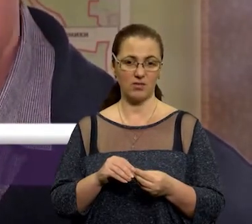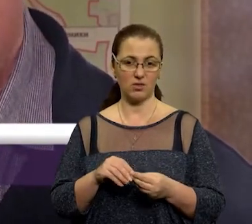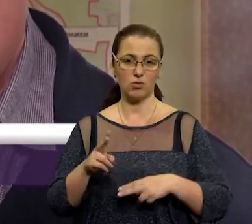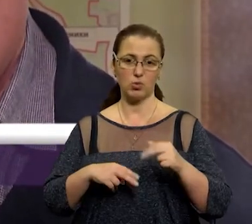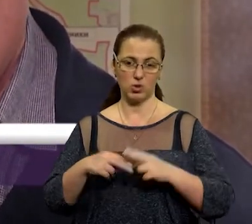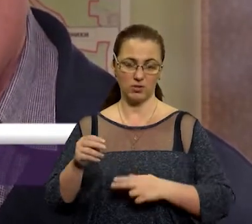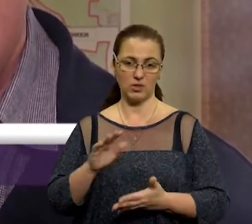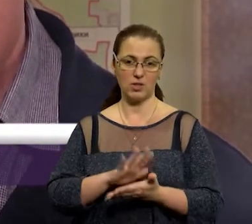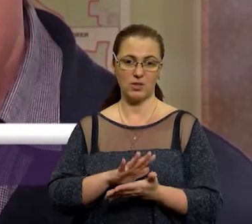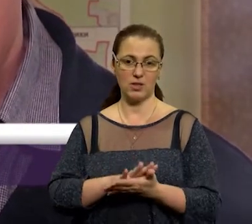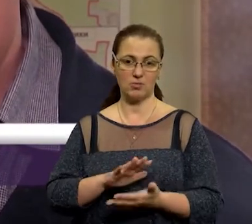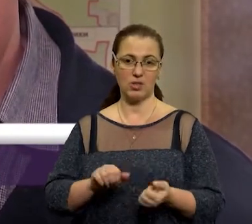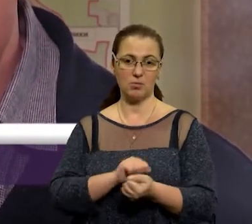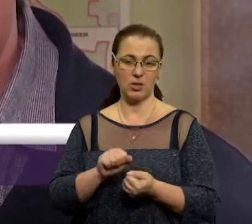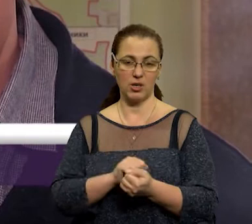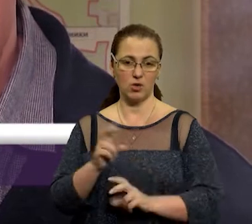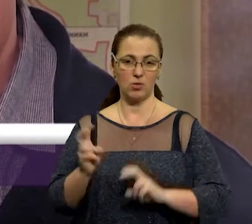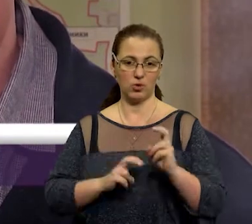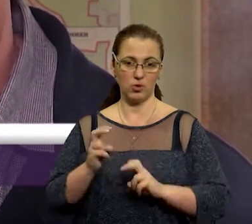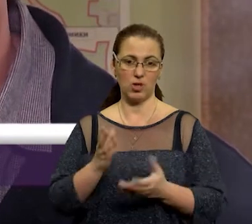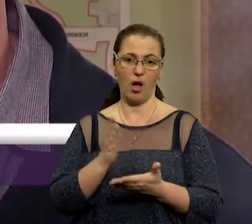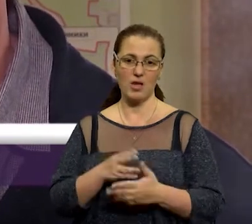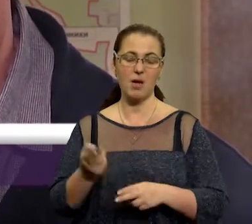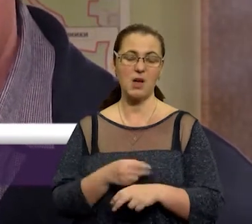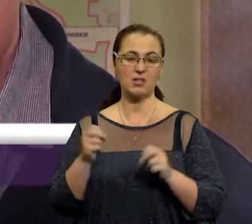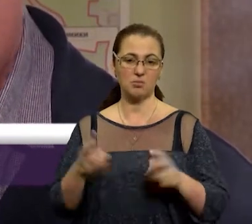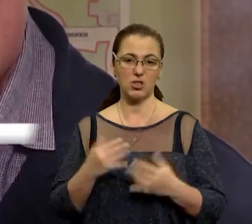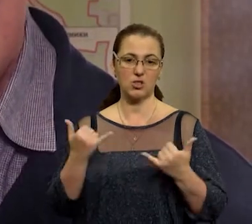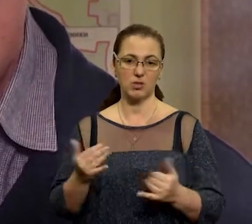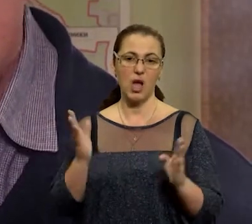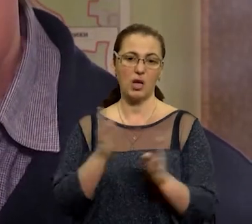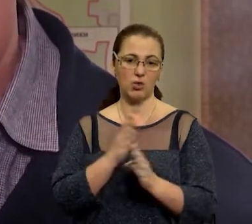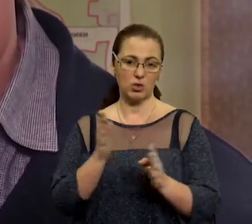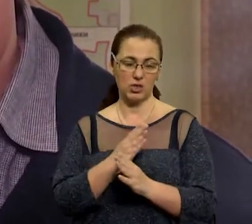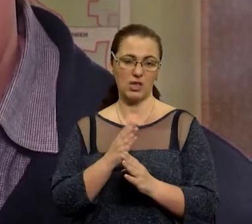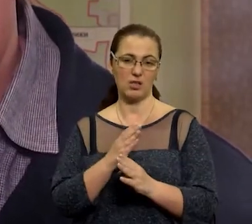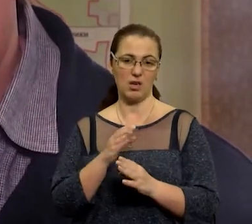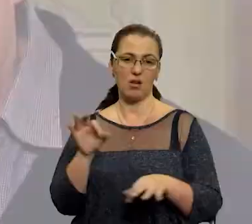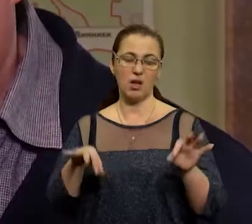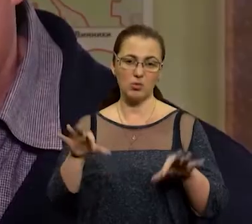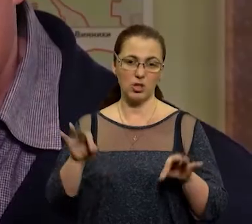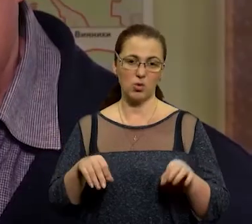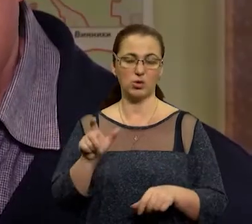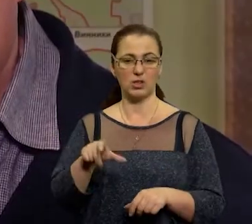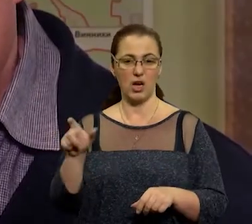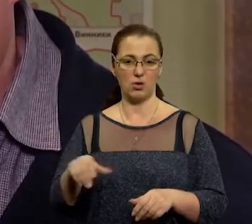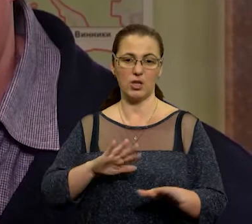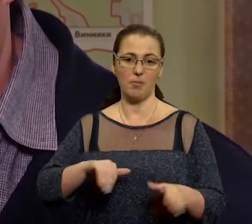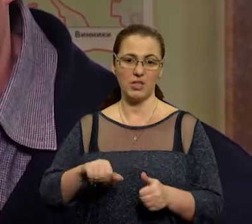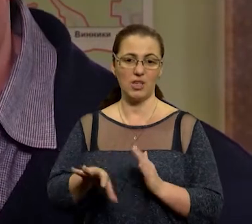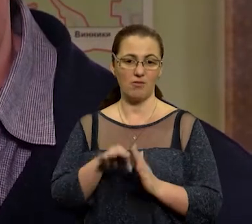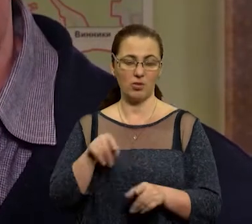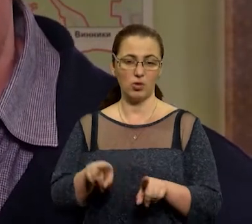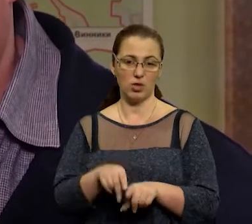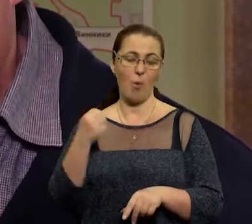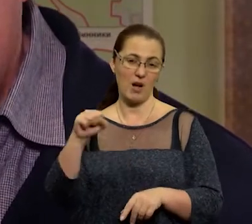сміттєпереробного комплексу на Пластовій в місті Львові є абсолютно безпечним для довкілля, для природи, для екології, для населення. Після вибору такого переможця